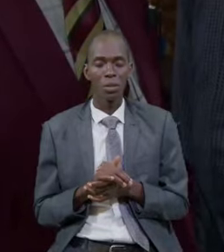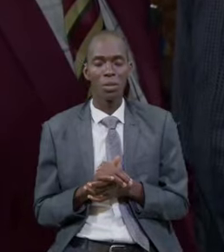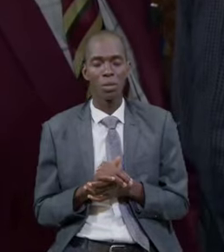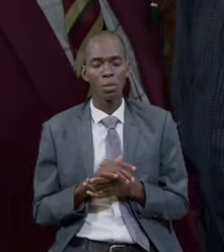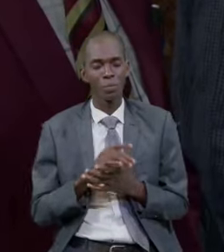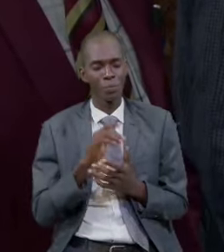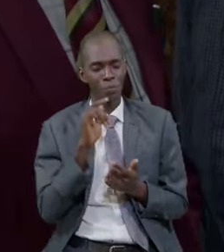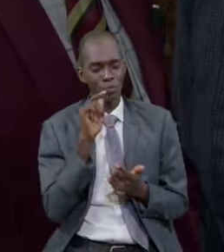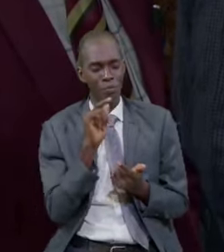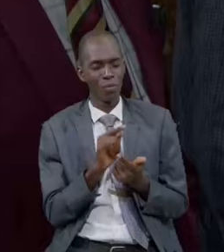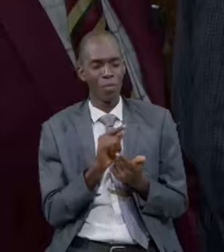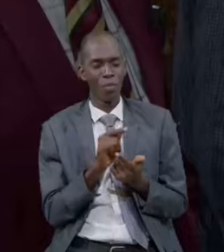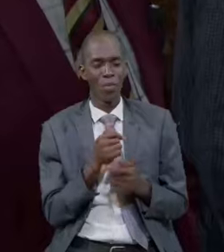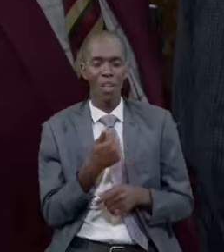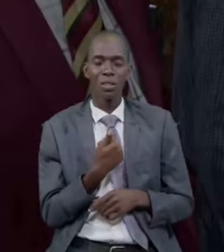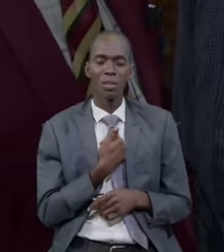Minimise le moi.